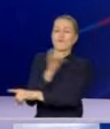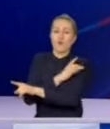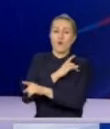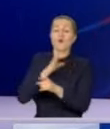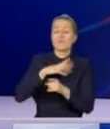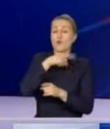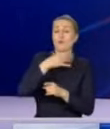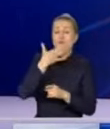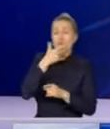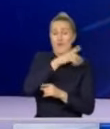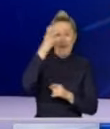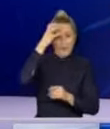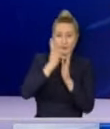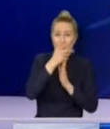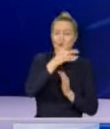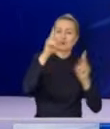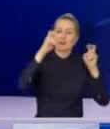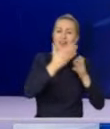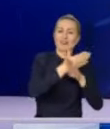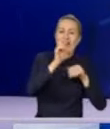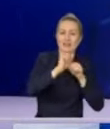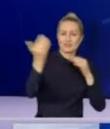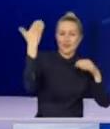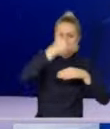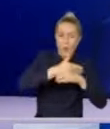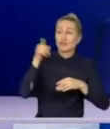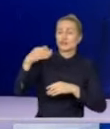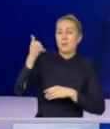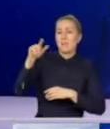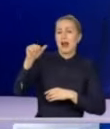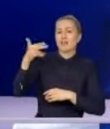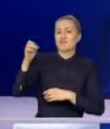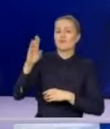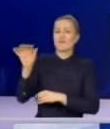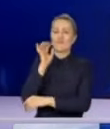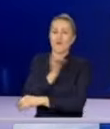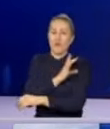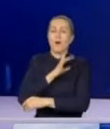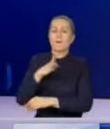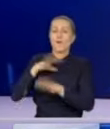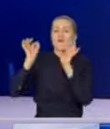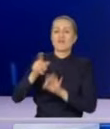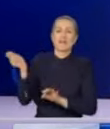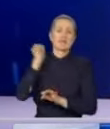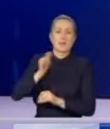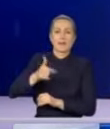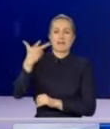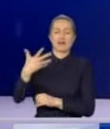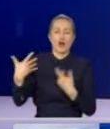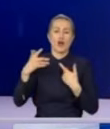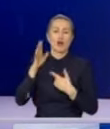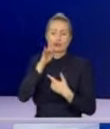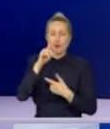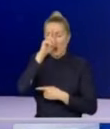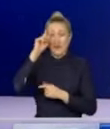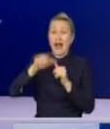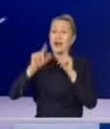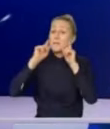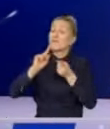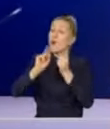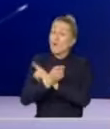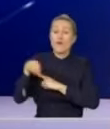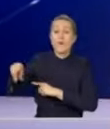noc stwierdzili, że Edward Malinowski był współwinny śmierci kilkudziesięciu Żydów. Choć prawda jest taka, że Żydom w czasie wojny pomagał. Jan